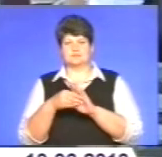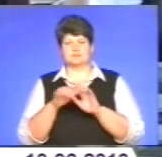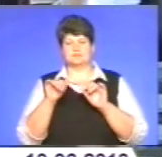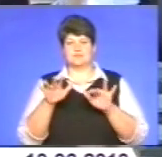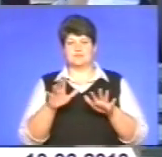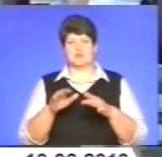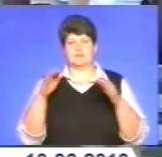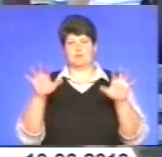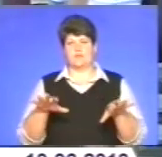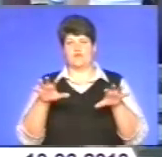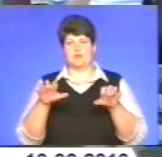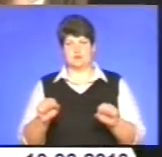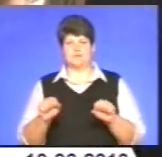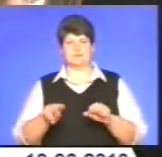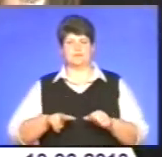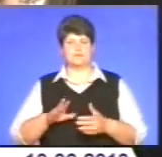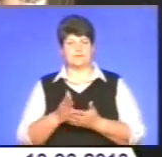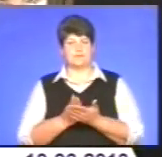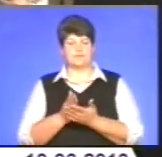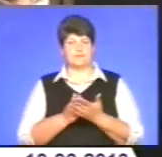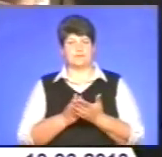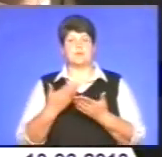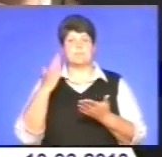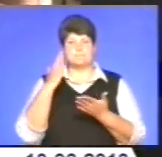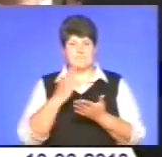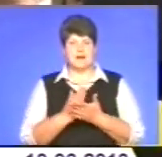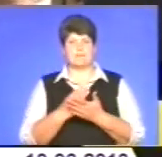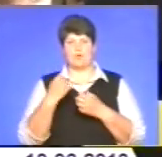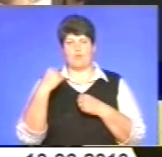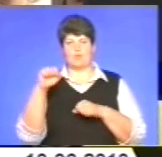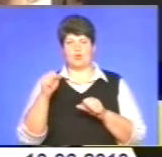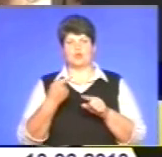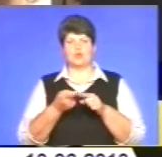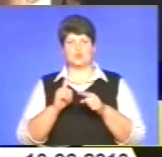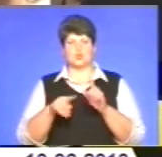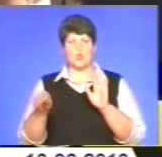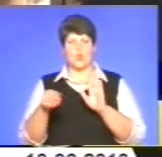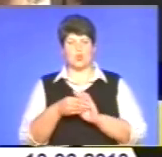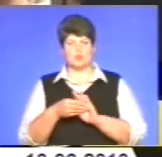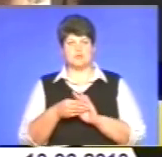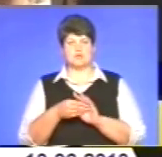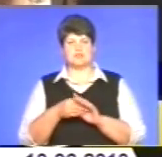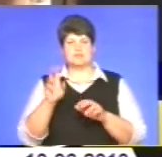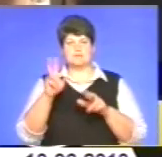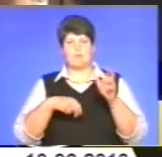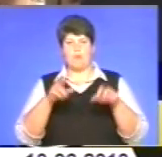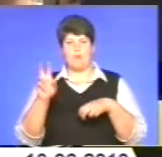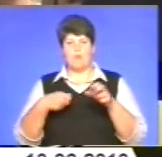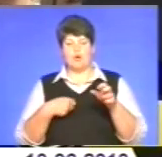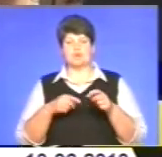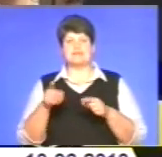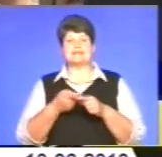осіб адміністративних органів. Ми маємо побороти це корупцію, знову ж таки, це побори, взятки, це